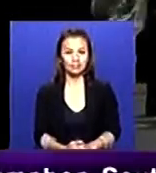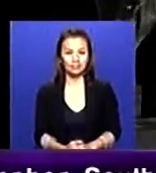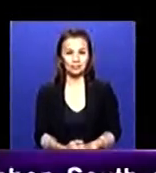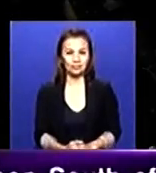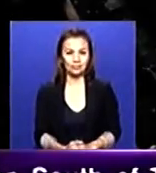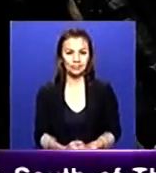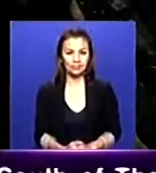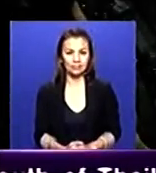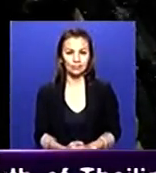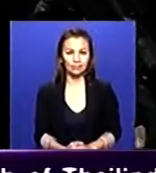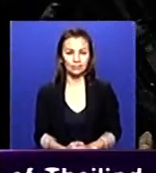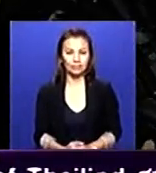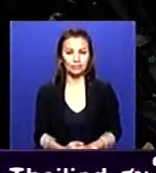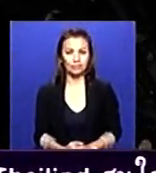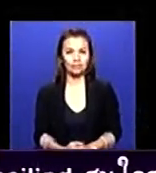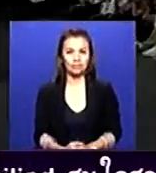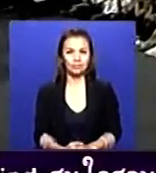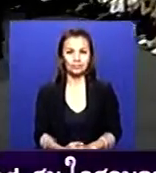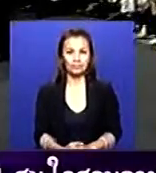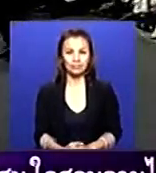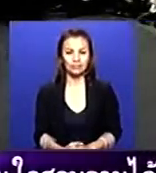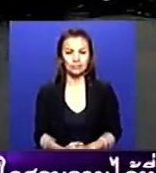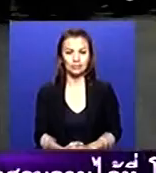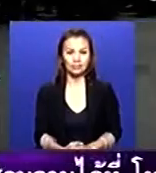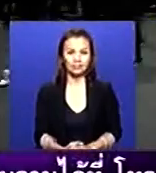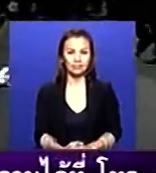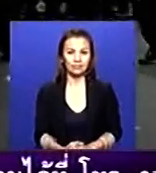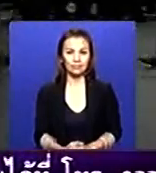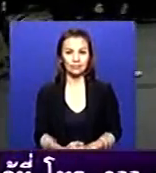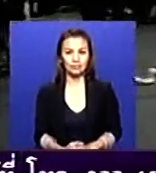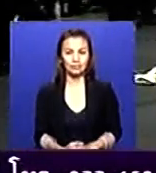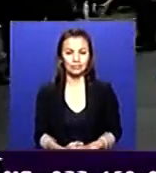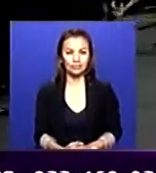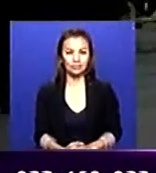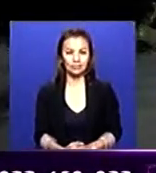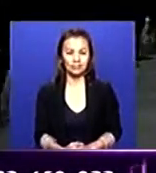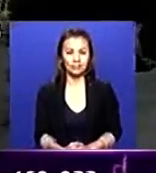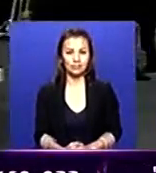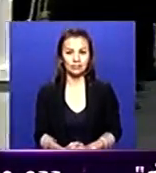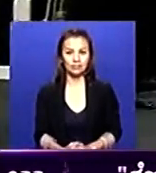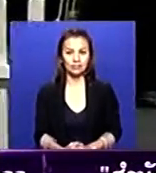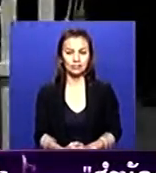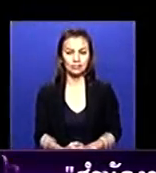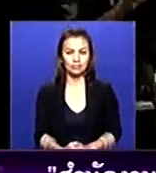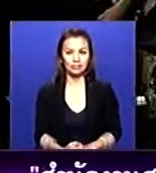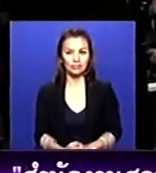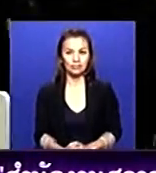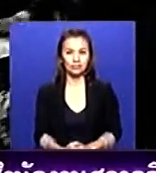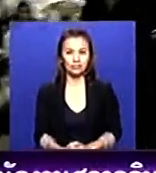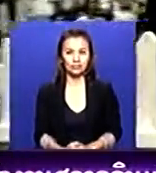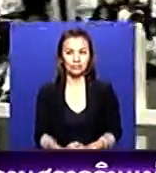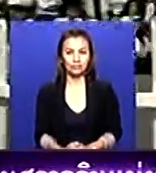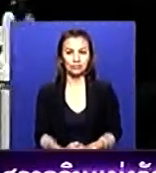าชีวิตเยาวชนให้พ้นภัยคือภาระของพวกเราตำรวจไทย